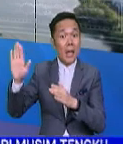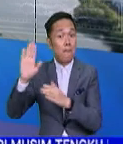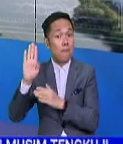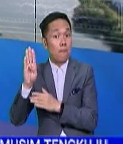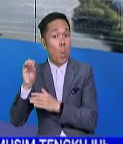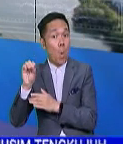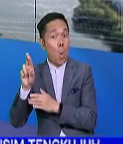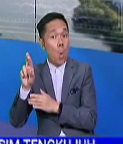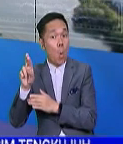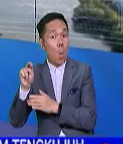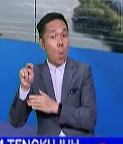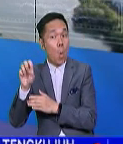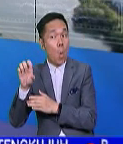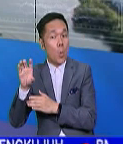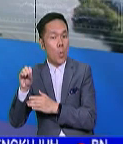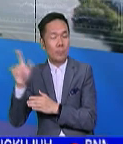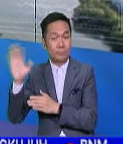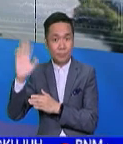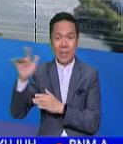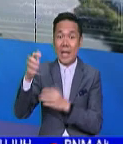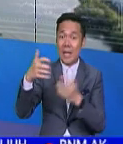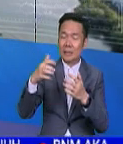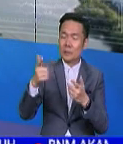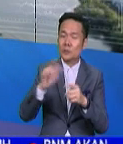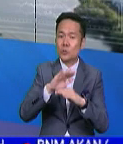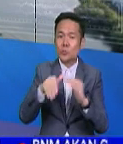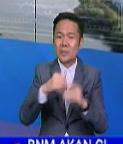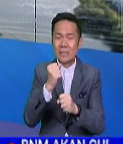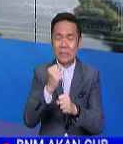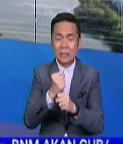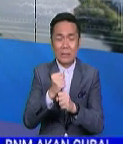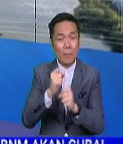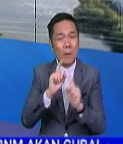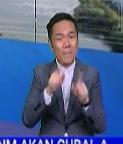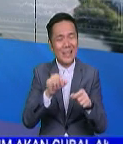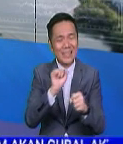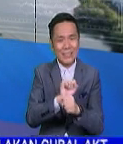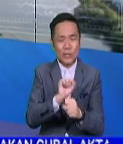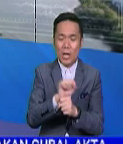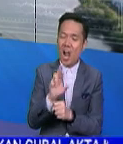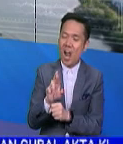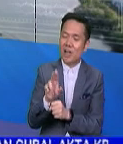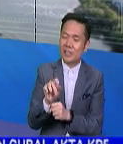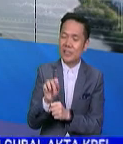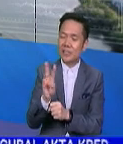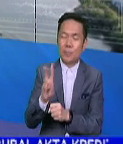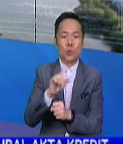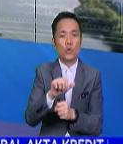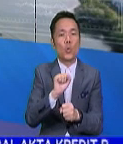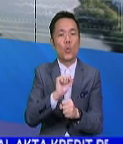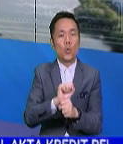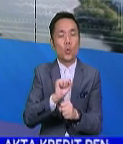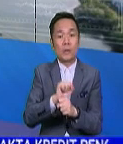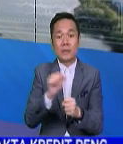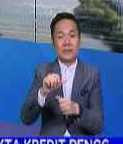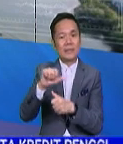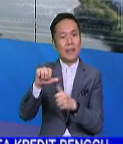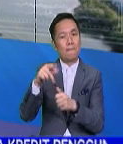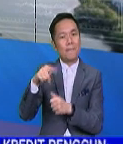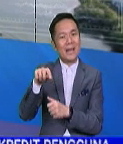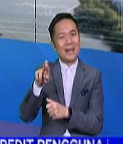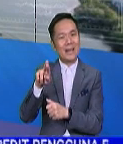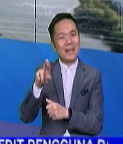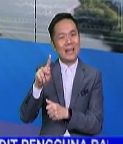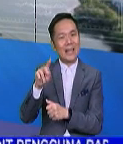mendapat manfaat melalui program pengurusan hilang upaya briten tua ke arti dari you pertumbuhan keselamatan sosial